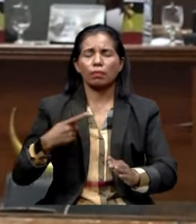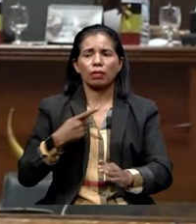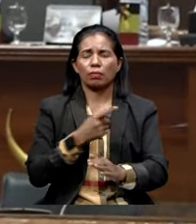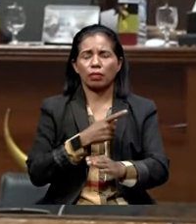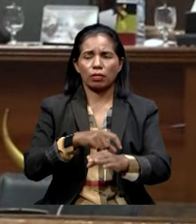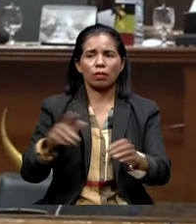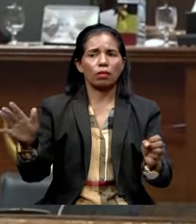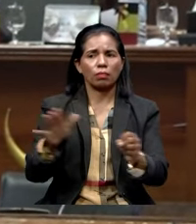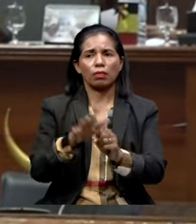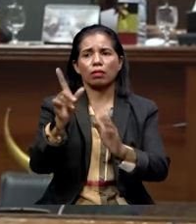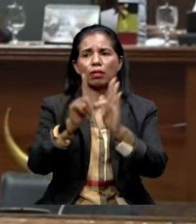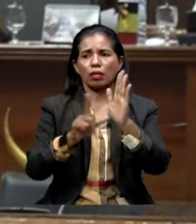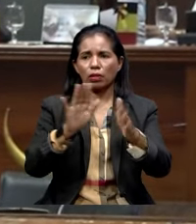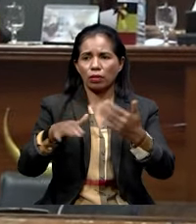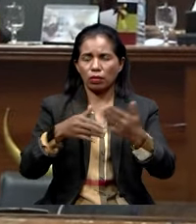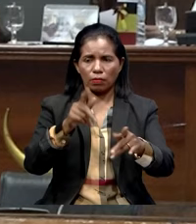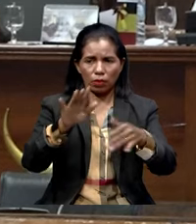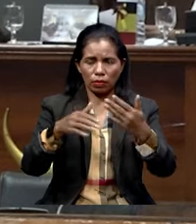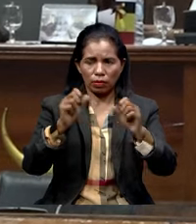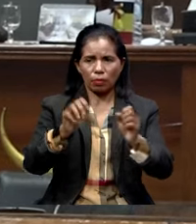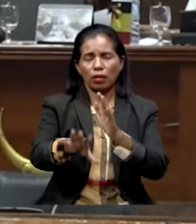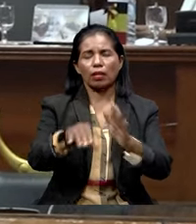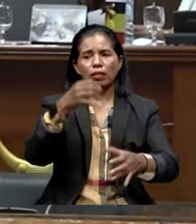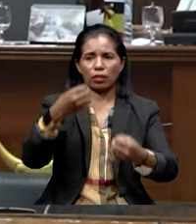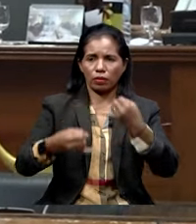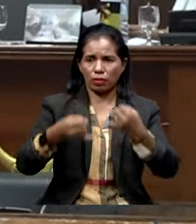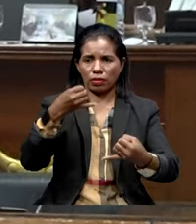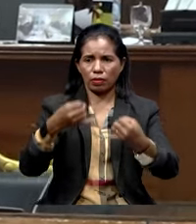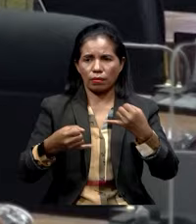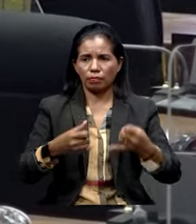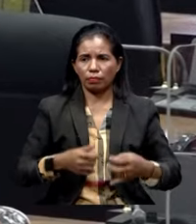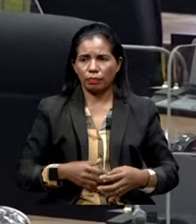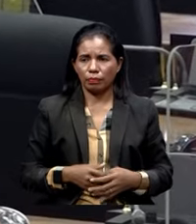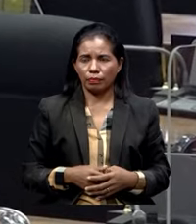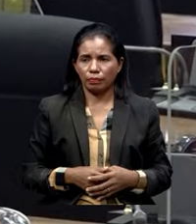kompleta lei sira atun ne povo hotu belehetan justisa. Ekipa kobertura, ZMN.